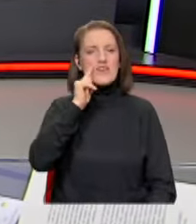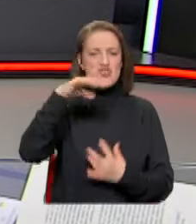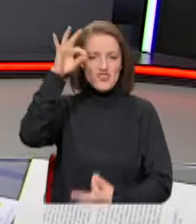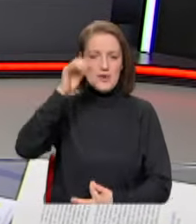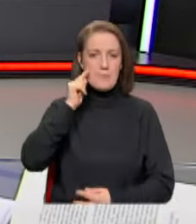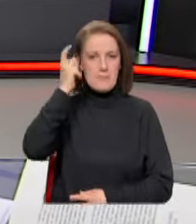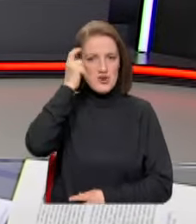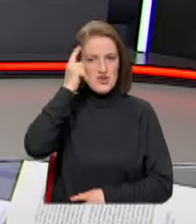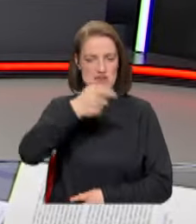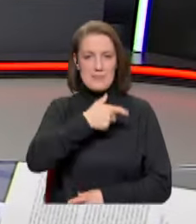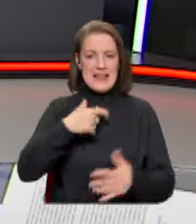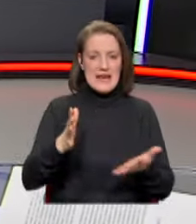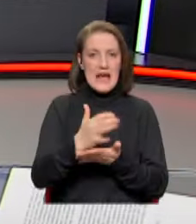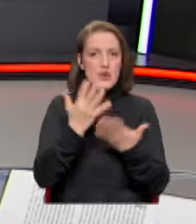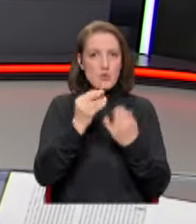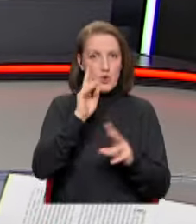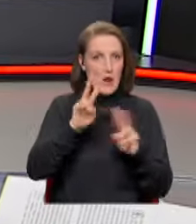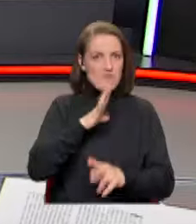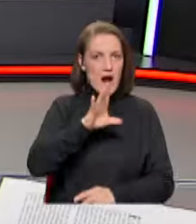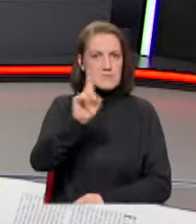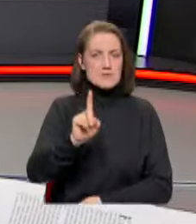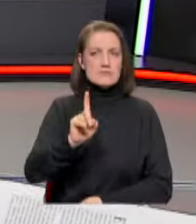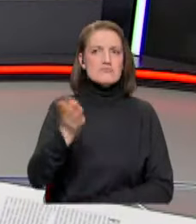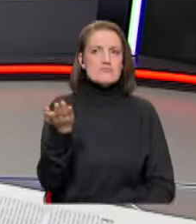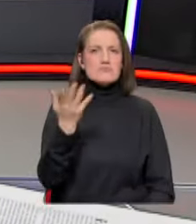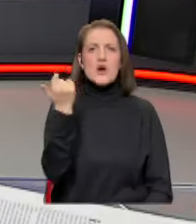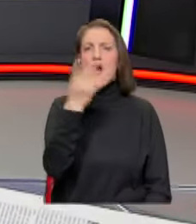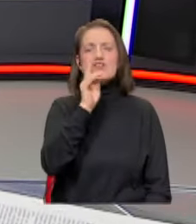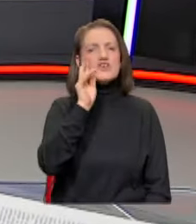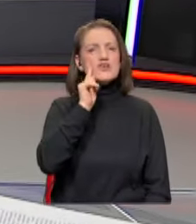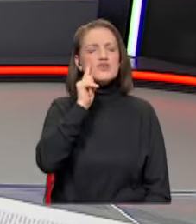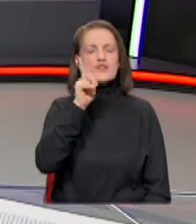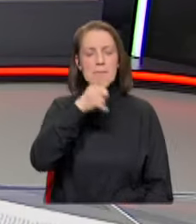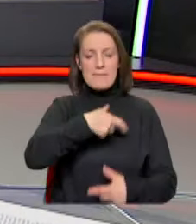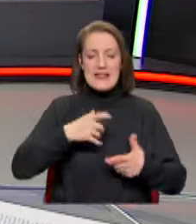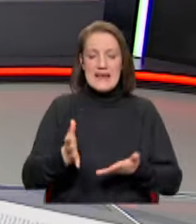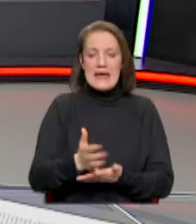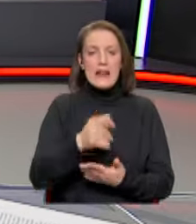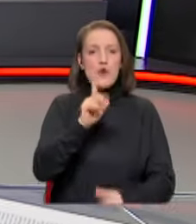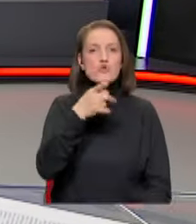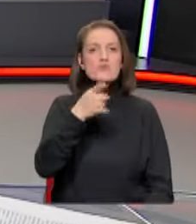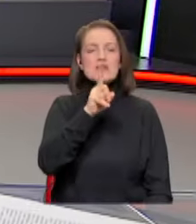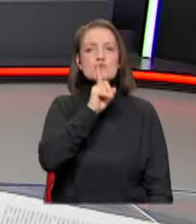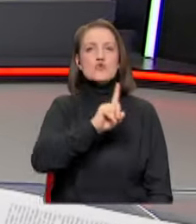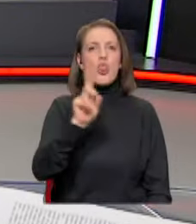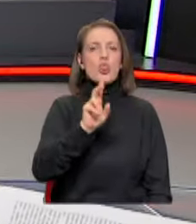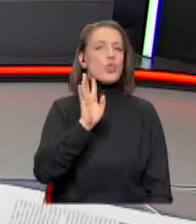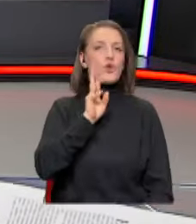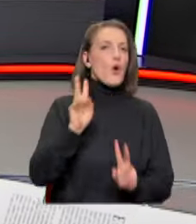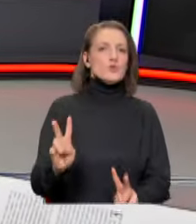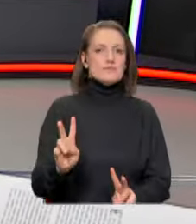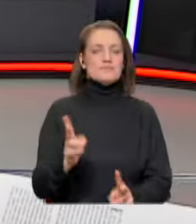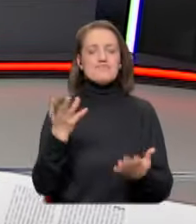gelir gören var mı kald acaba kaç kişi görüyor Bunu evet